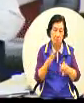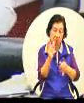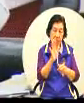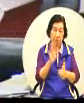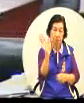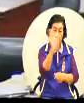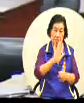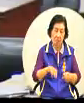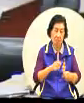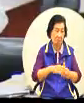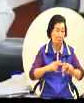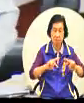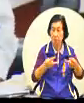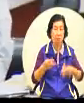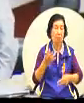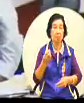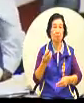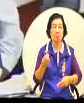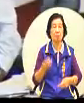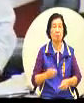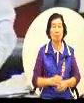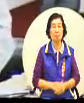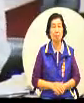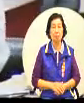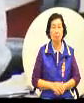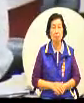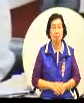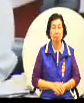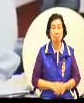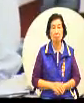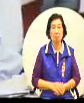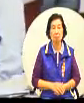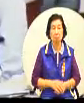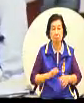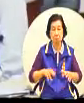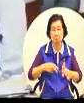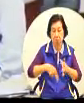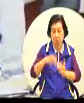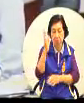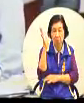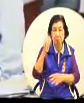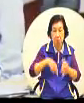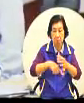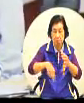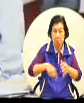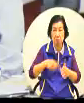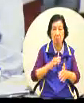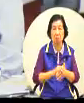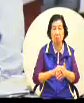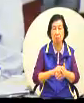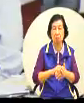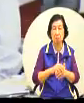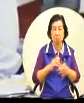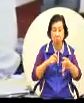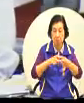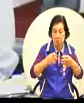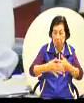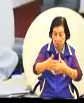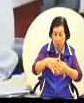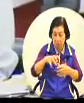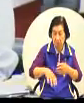那么是不是我们行政院圆明会的工程处的处长有问